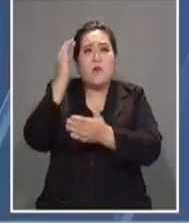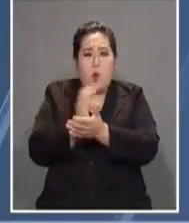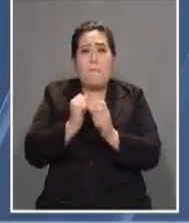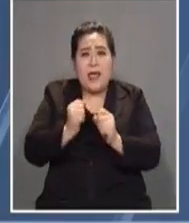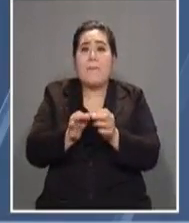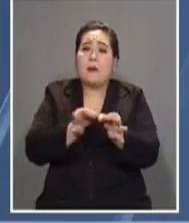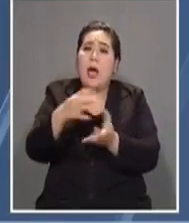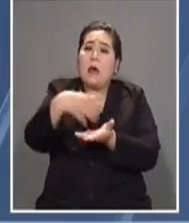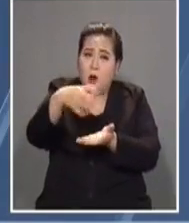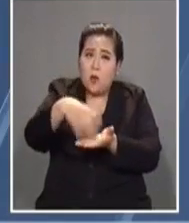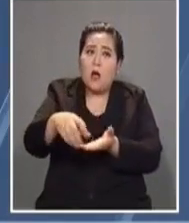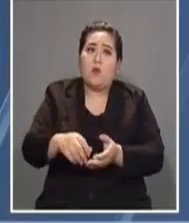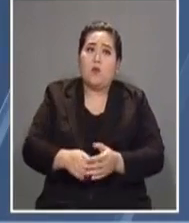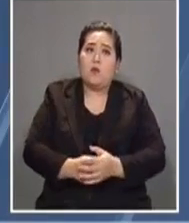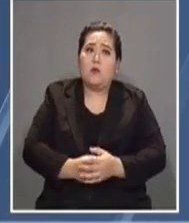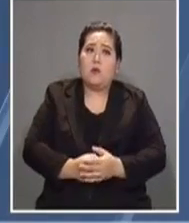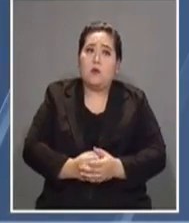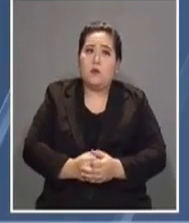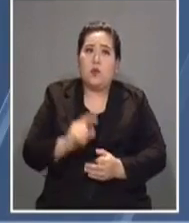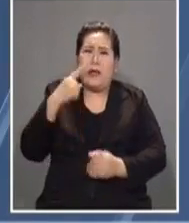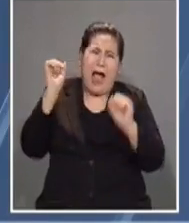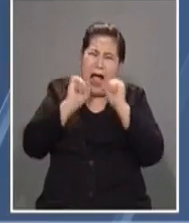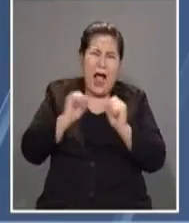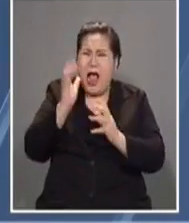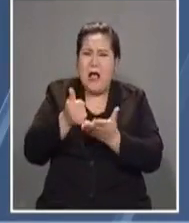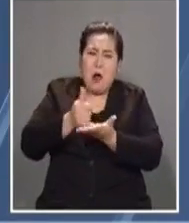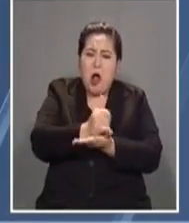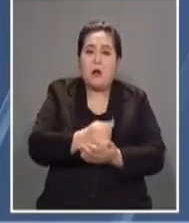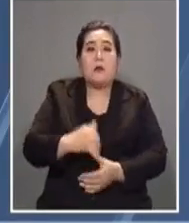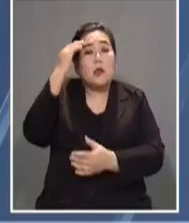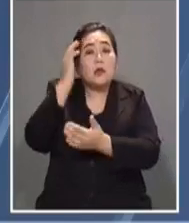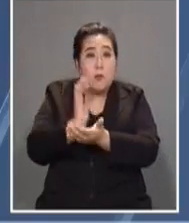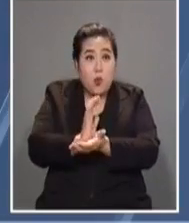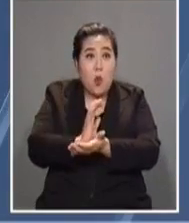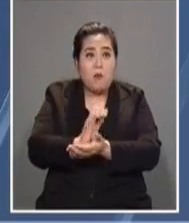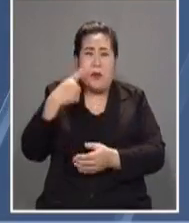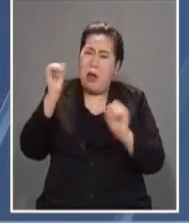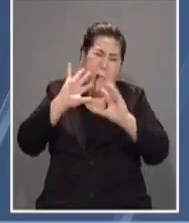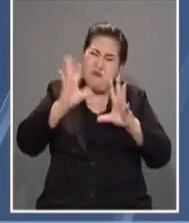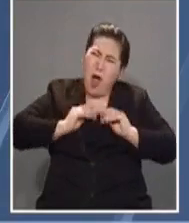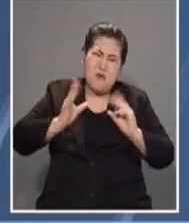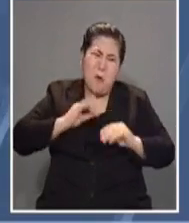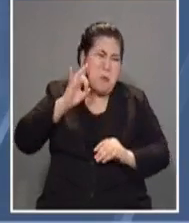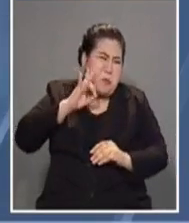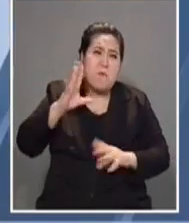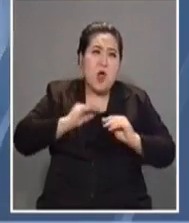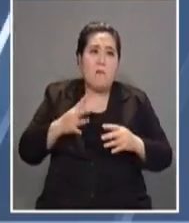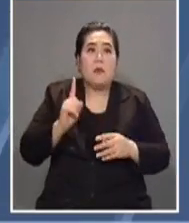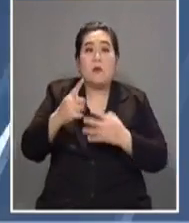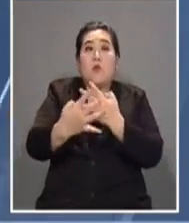จเขาพยายามเขาบอกว่างี้เขาแจ้งข้อกล่าวหาใช่ไหมโอ้นี่ไม่ยอม เลยค่ะ คือจะเข้าห้องขัง